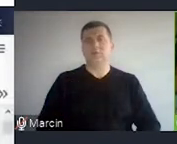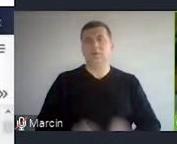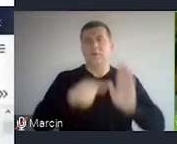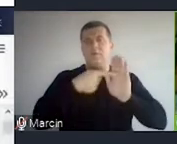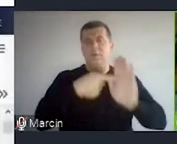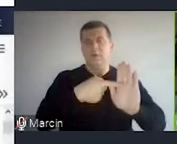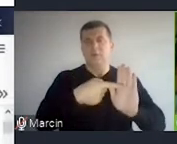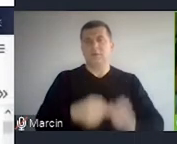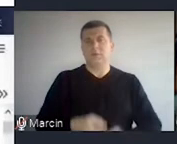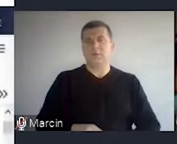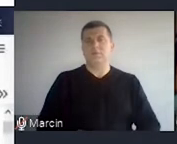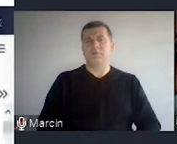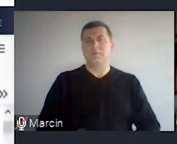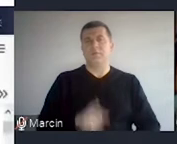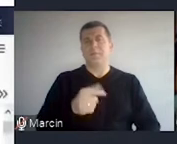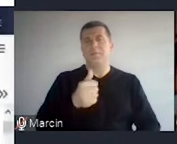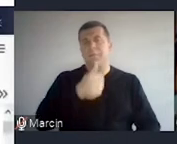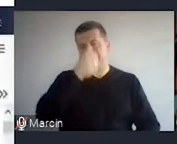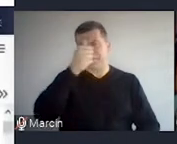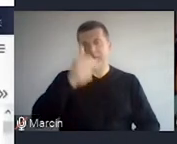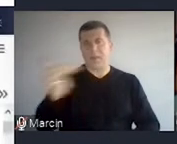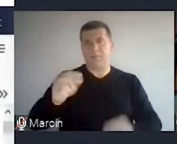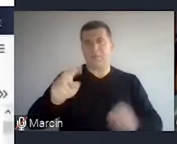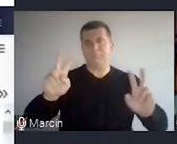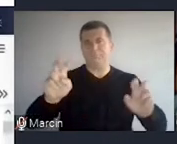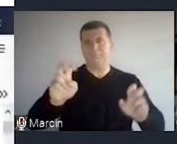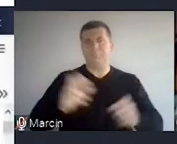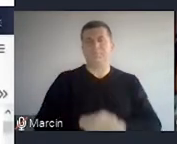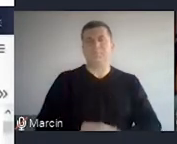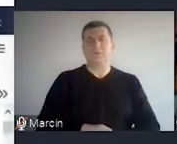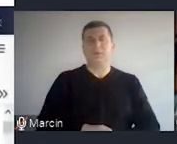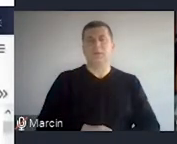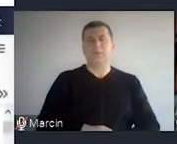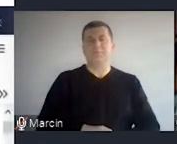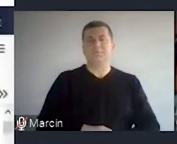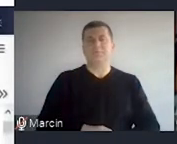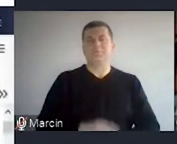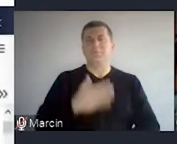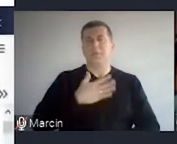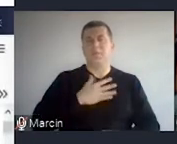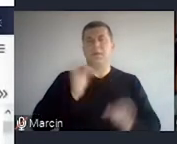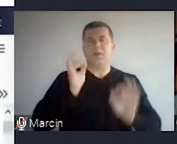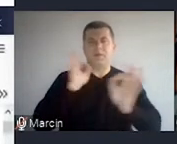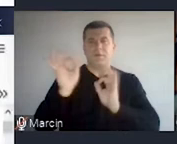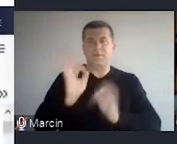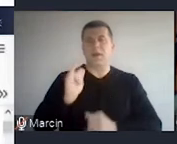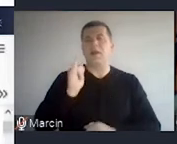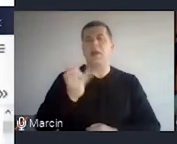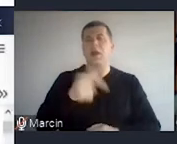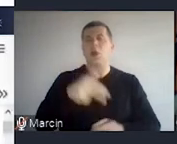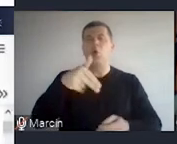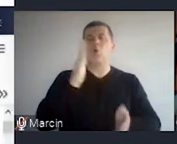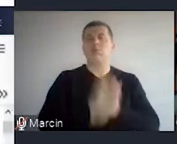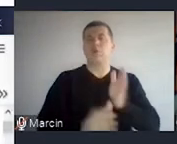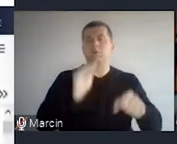wytycznych, jako zagadnienie przekrojowe, czyli mamy informacje o tym, jakie te uproszczone